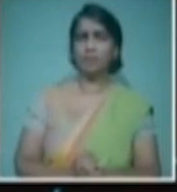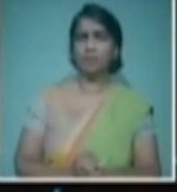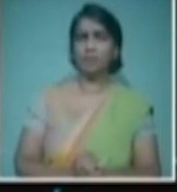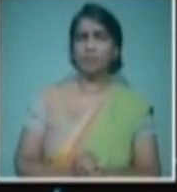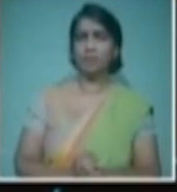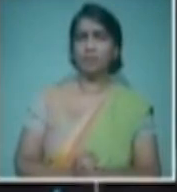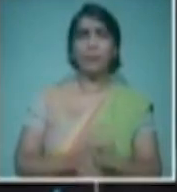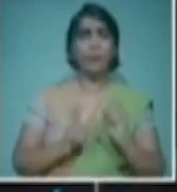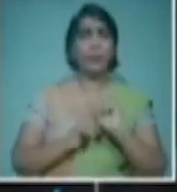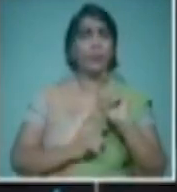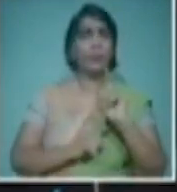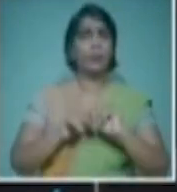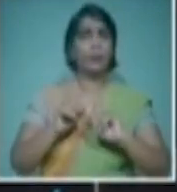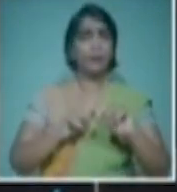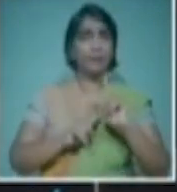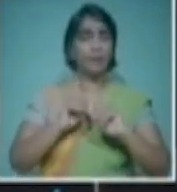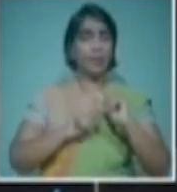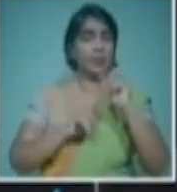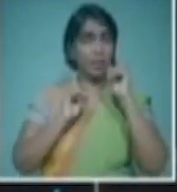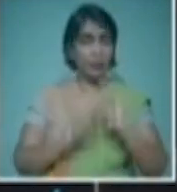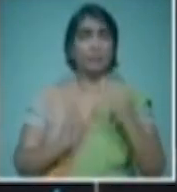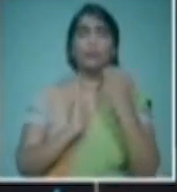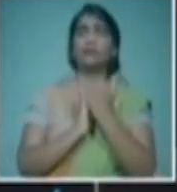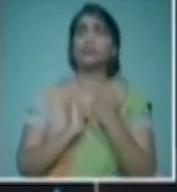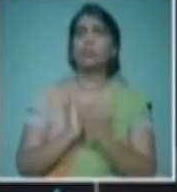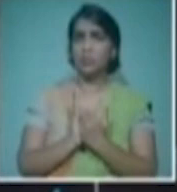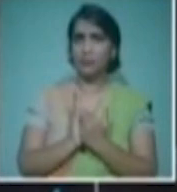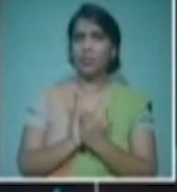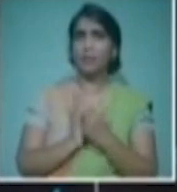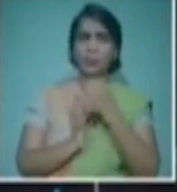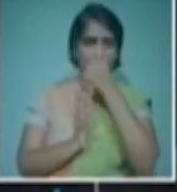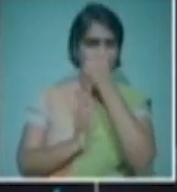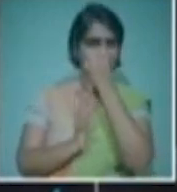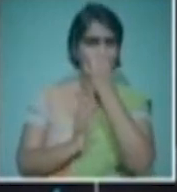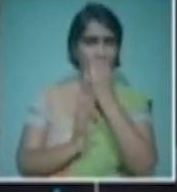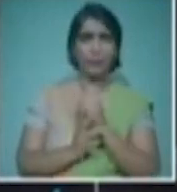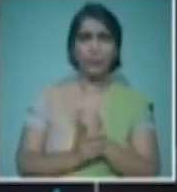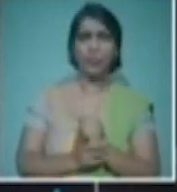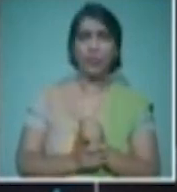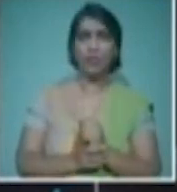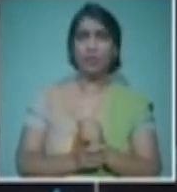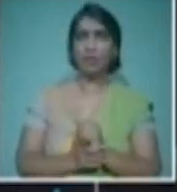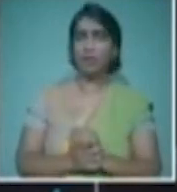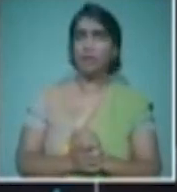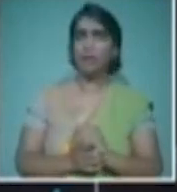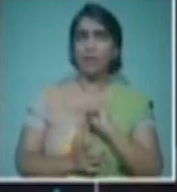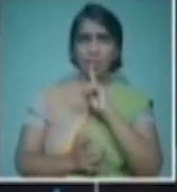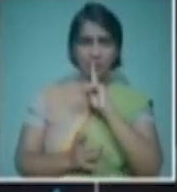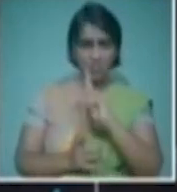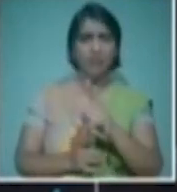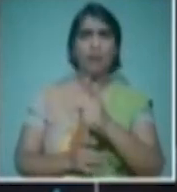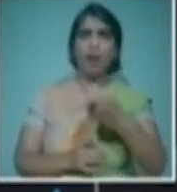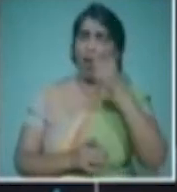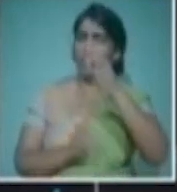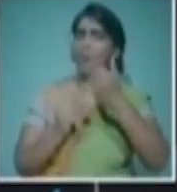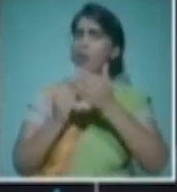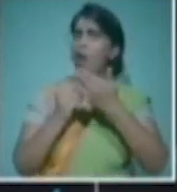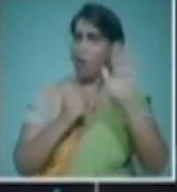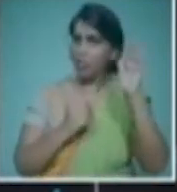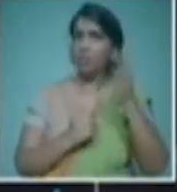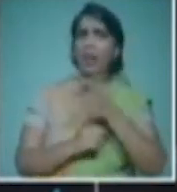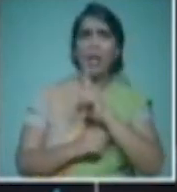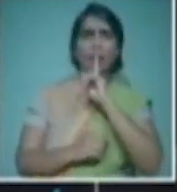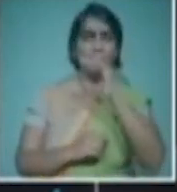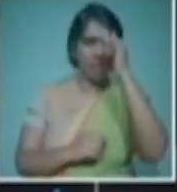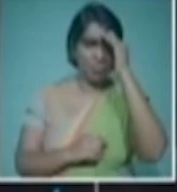පාර්ලිමේන්තුවේ ඉස්සෙල්ලා අවශ්‍ය තීරණ ස්ථාවර නියෝග තියෙනවා මන්ත්‍රීවරයෙක් වැඩි වචන නම් ඉල්ලාස් කරන්නයි කියලා කතා කරනවා මේ නියෝග කරන්න පුළුවන් ස්ථාවර නියෝග යටතේ